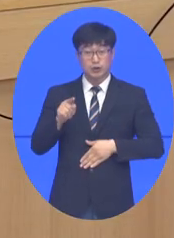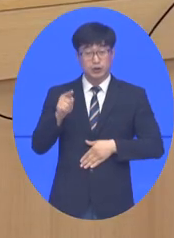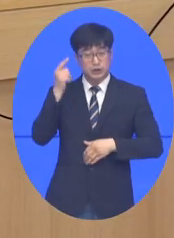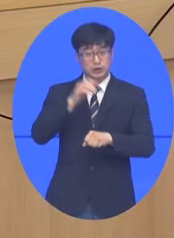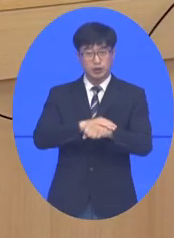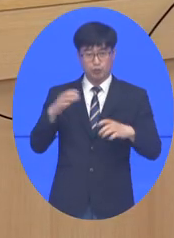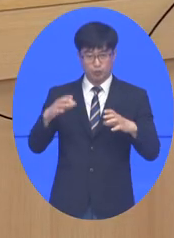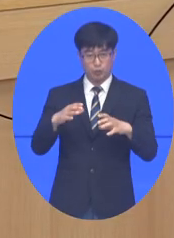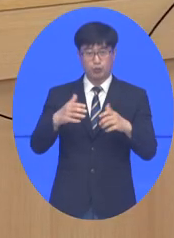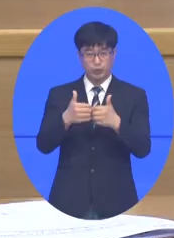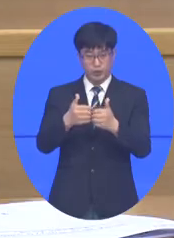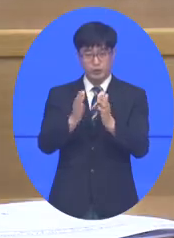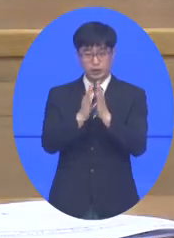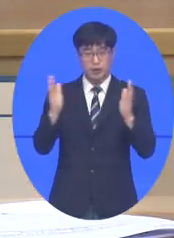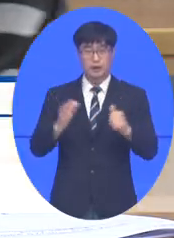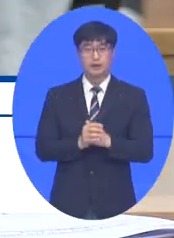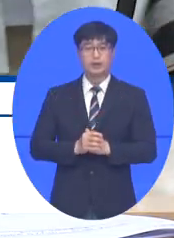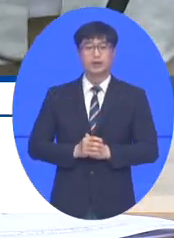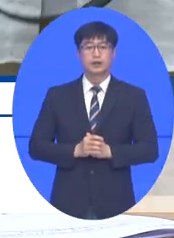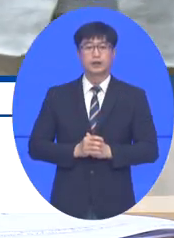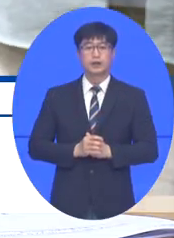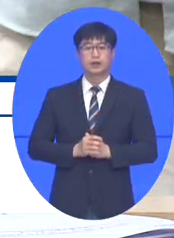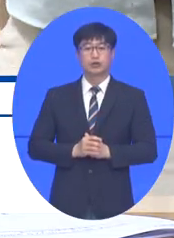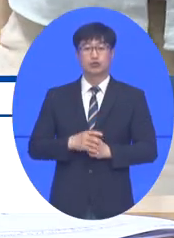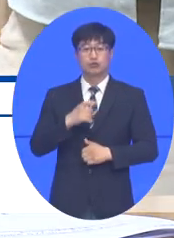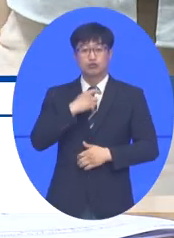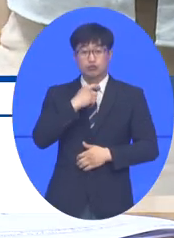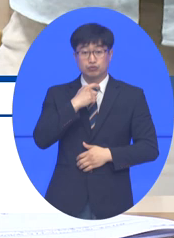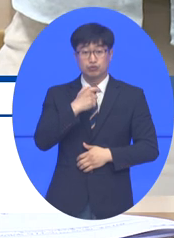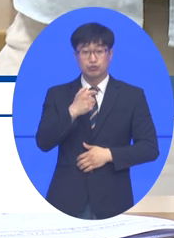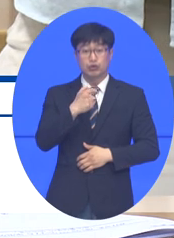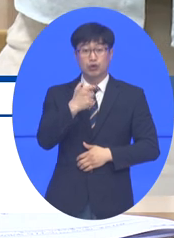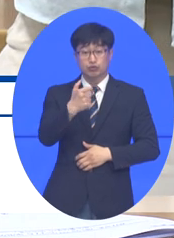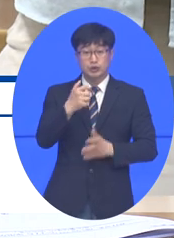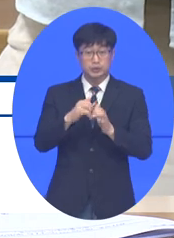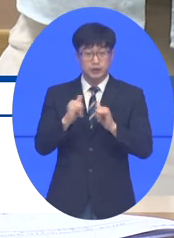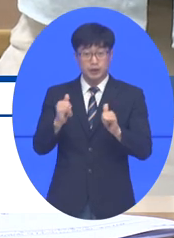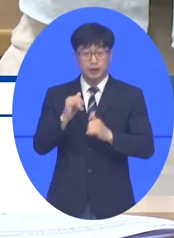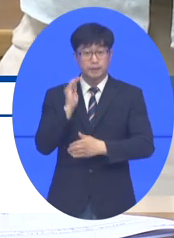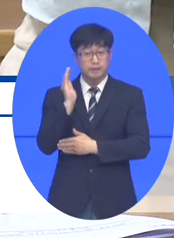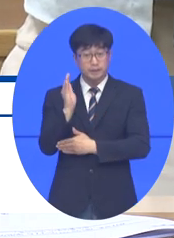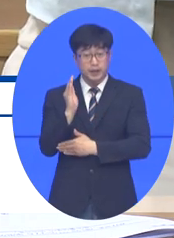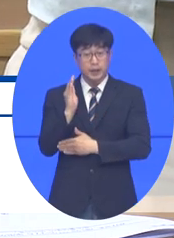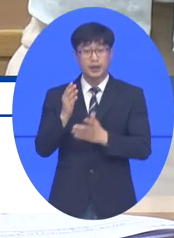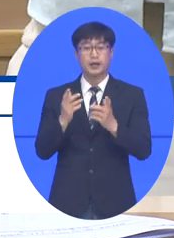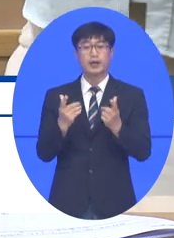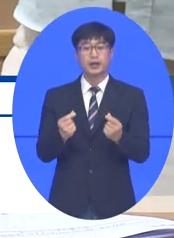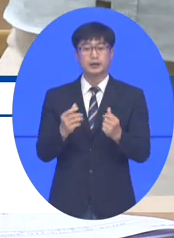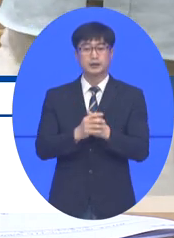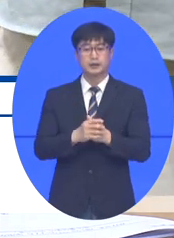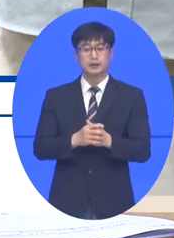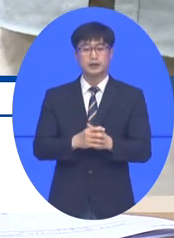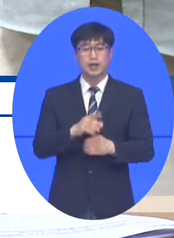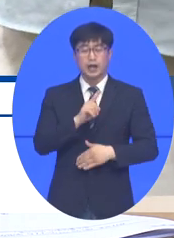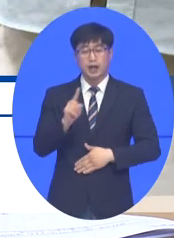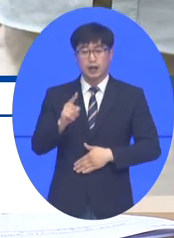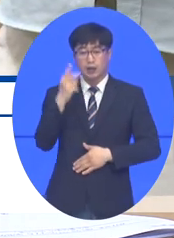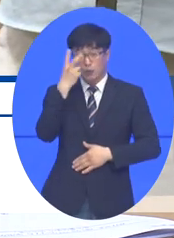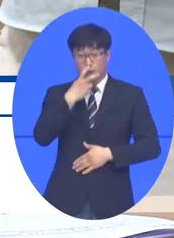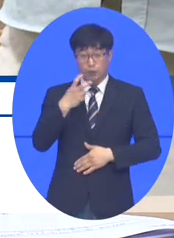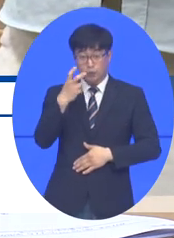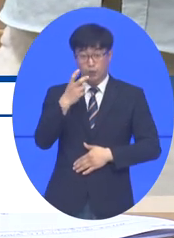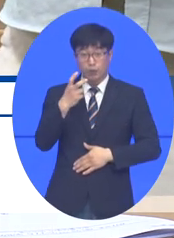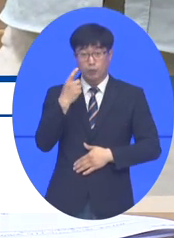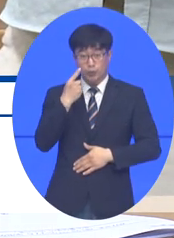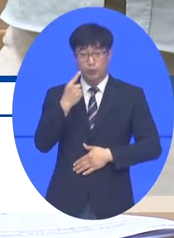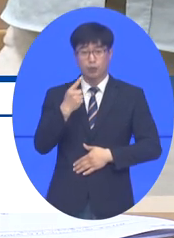자리를 마련했습니다. 지금 60분이 이렇게 얘기해 주신 것처럼 그와 같은 것들에 대해서 하나하나